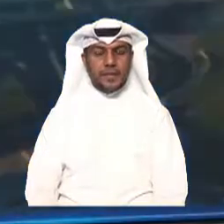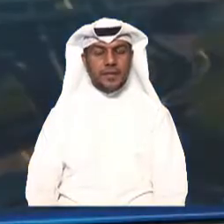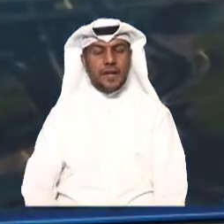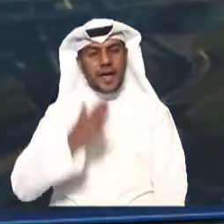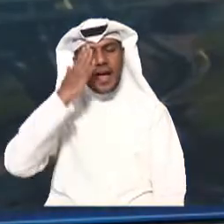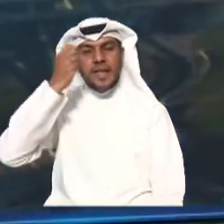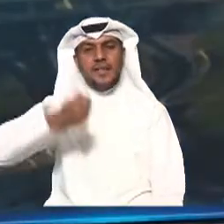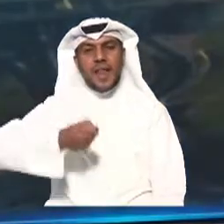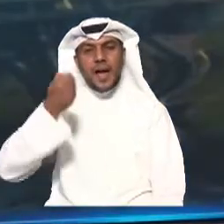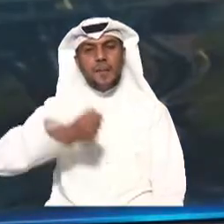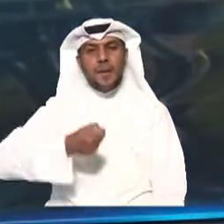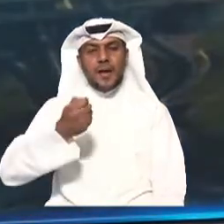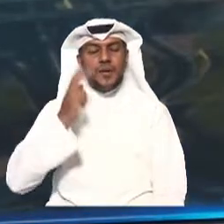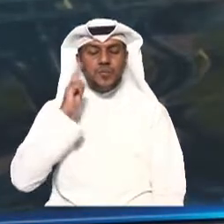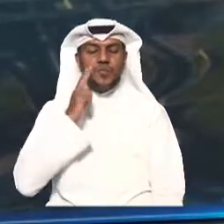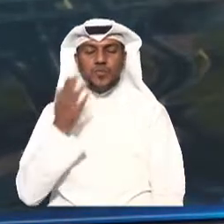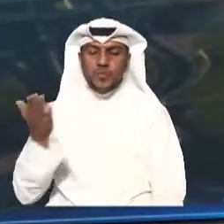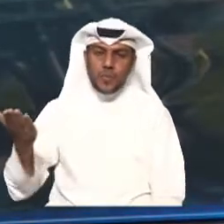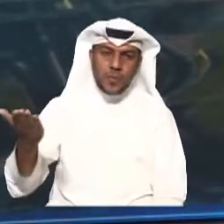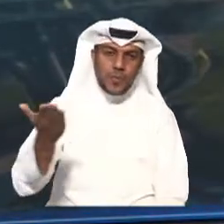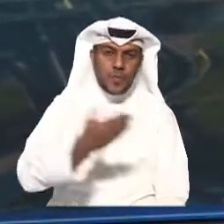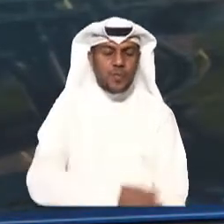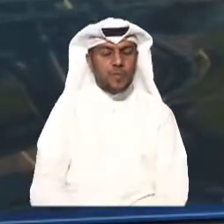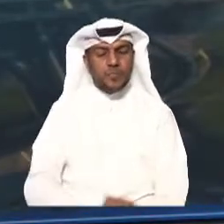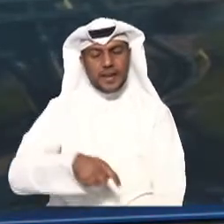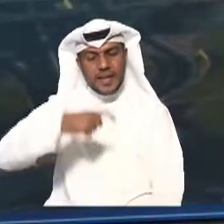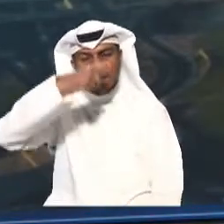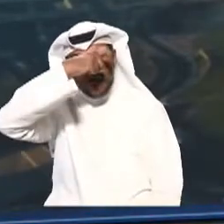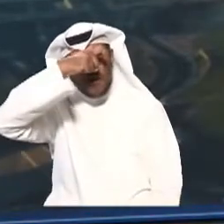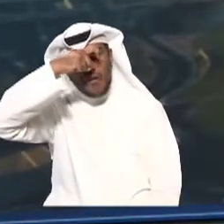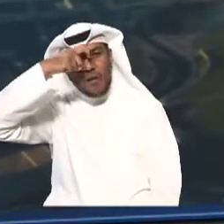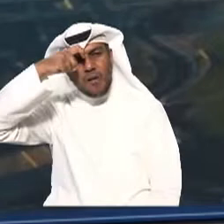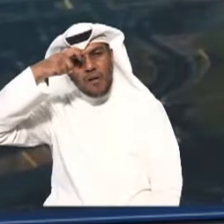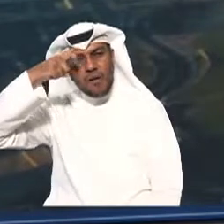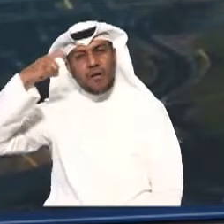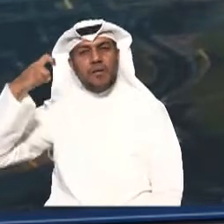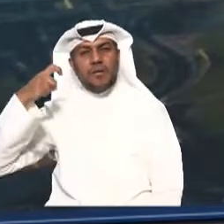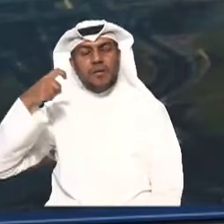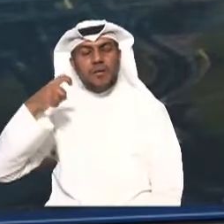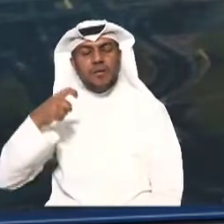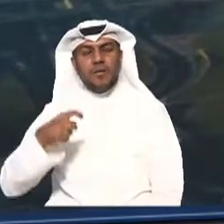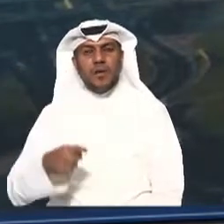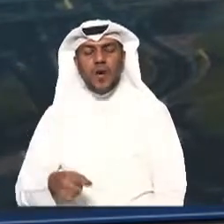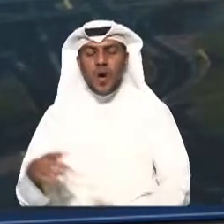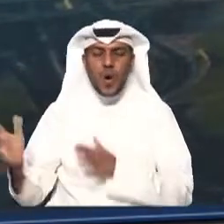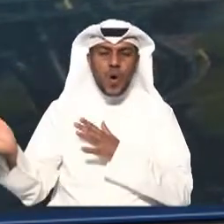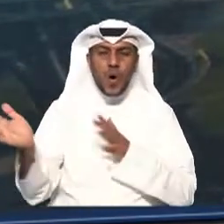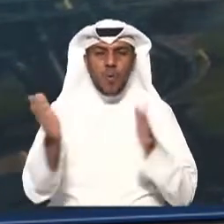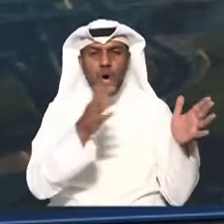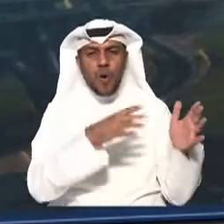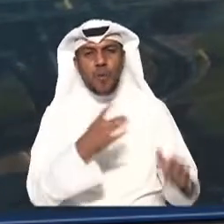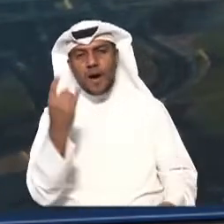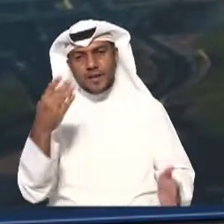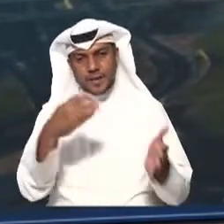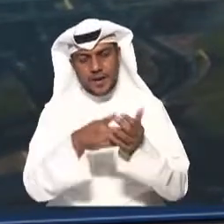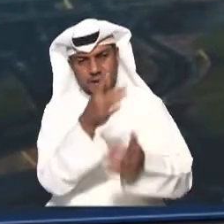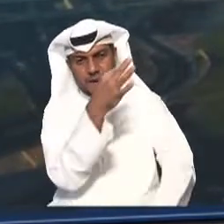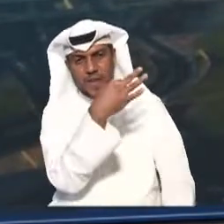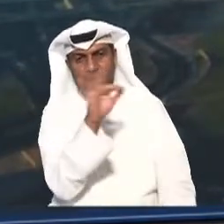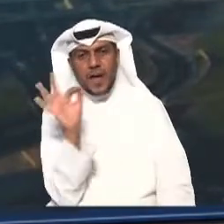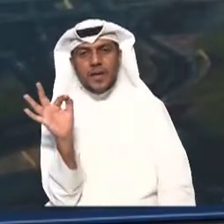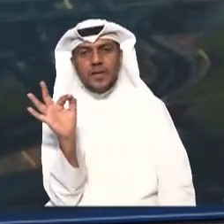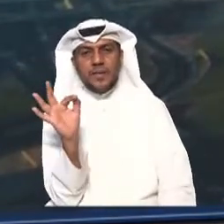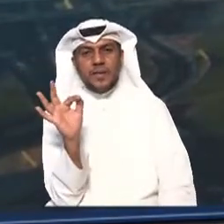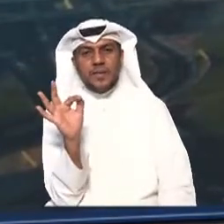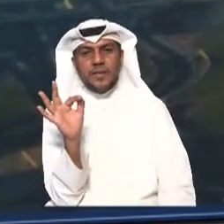السلام عليكم أعزائي المشاهدين. أجواء حارة ورياح شمالية غربية خفيفة لمعتدل السرعة، تتراوح سرعتها ما بين 10 إلى 30 كيلومتر في